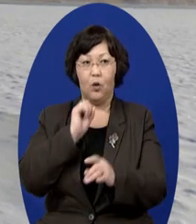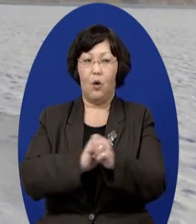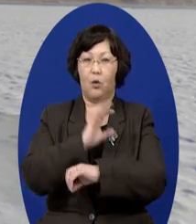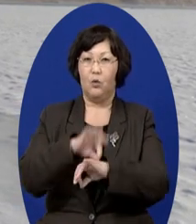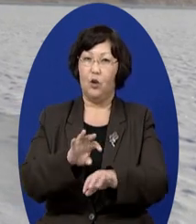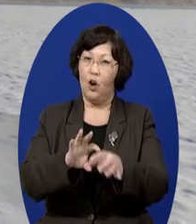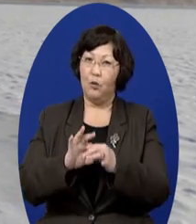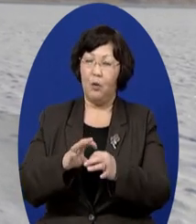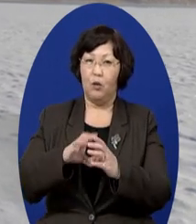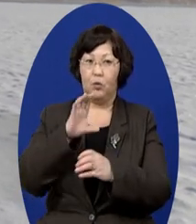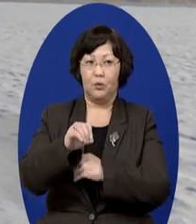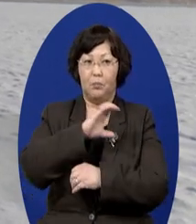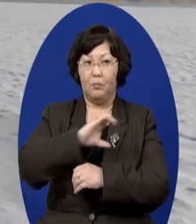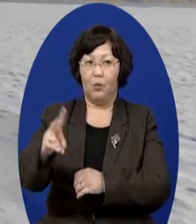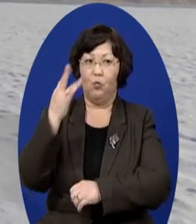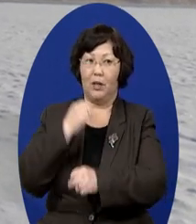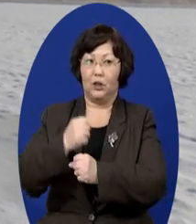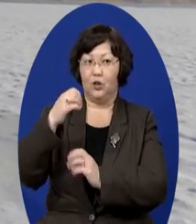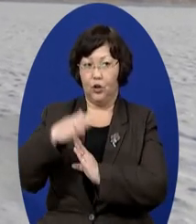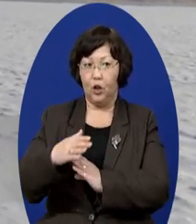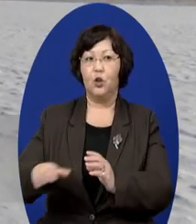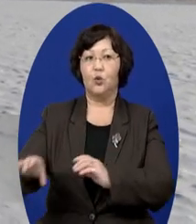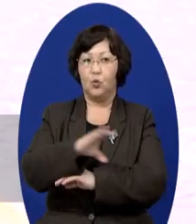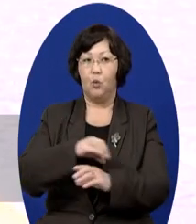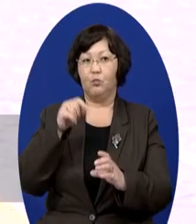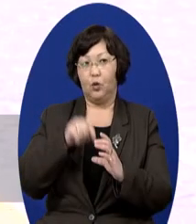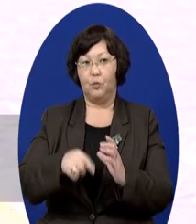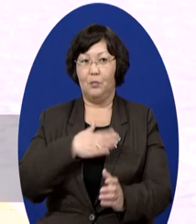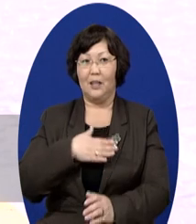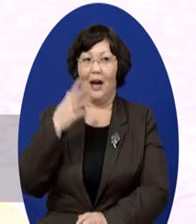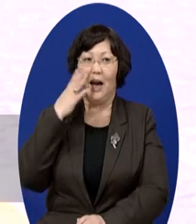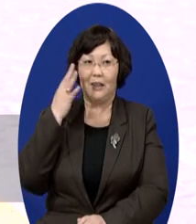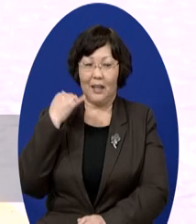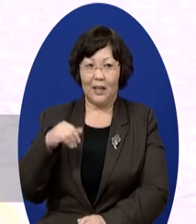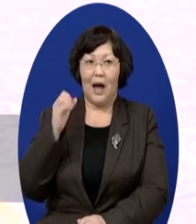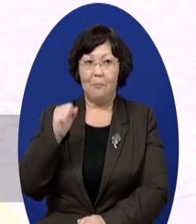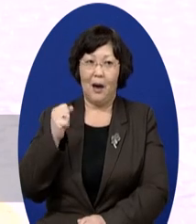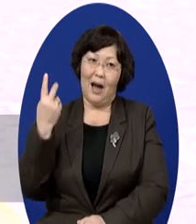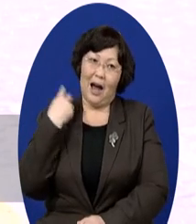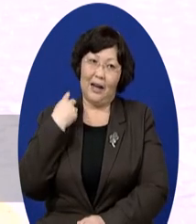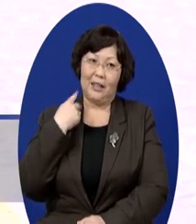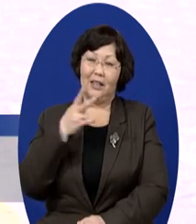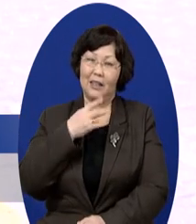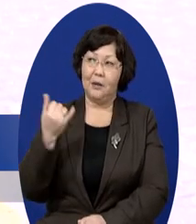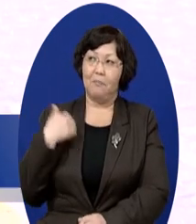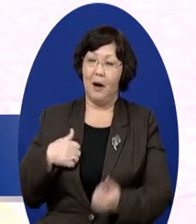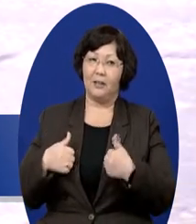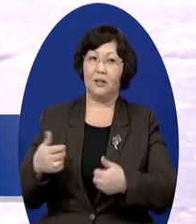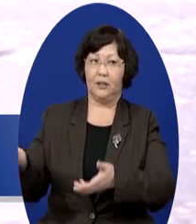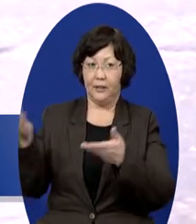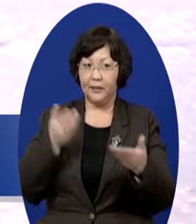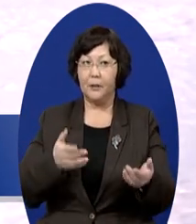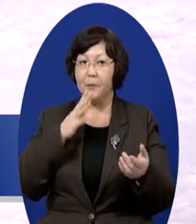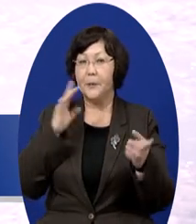улсын байгууллагууд үйл ажиллагаа зогсчиход байна. Тэгээд яг суманда бас нэг гадаад ялангуяа Америк, Англи хэлний багш ирүүлэх ажлыг хөөцөлдөө явьж